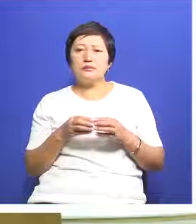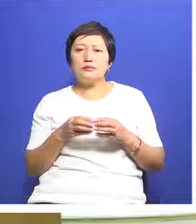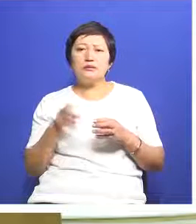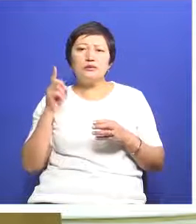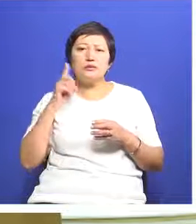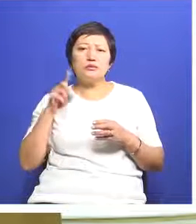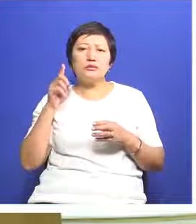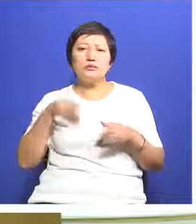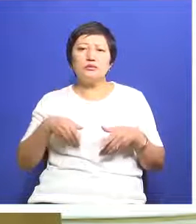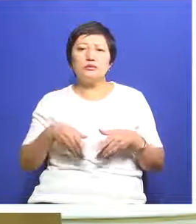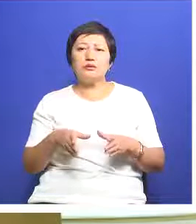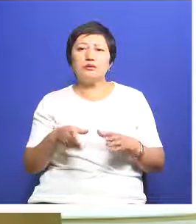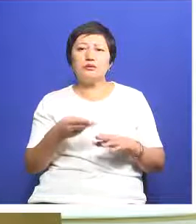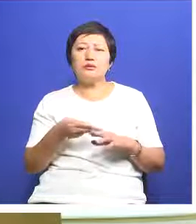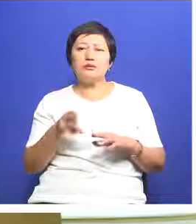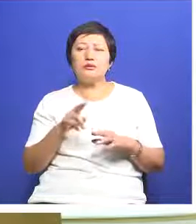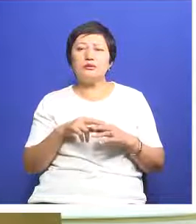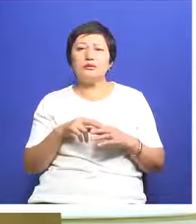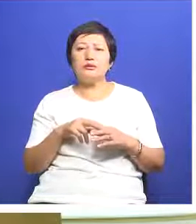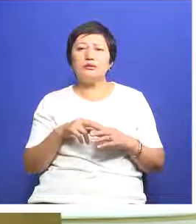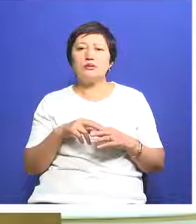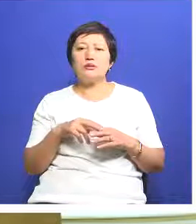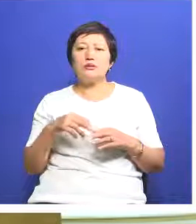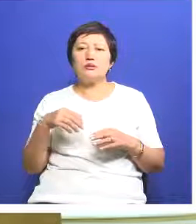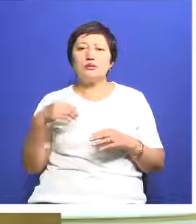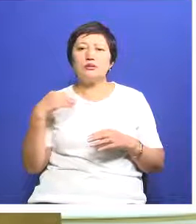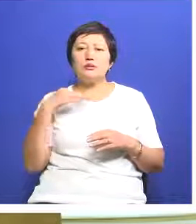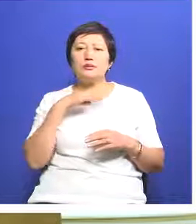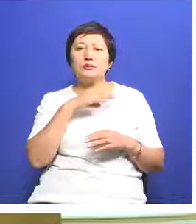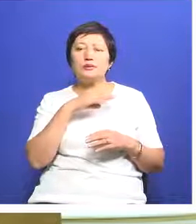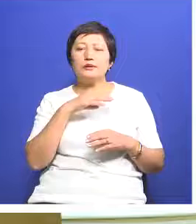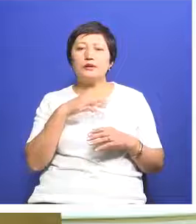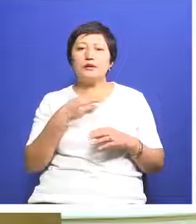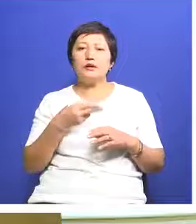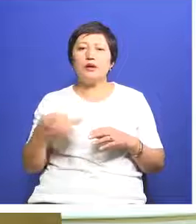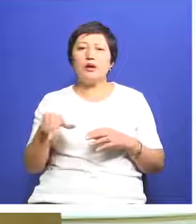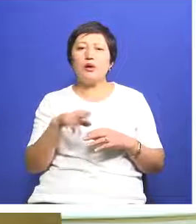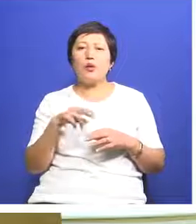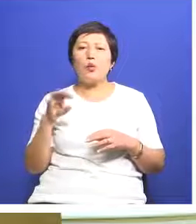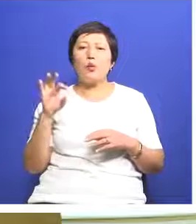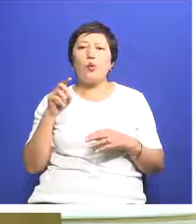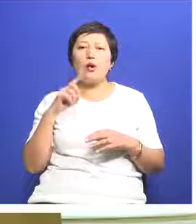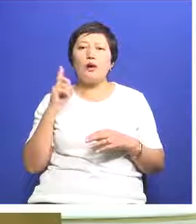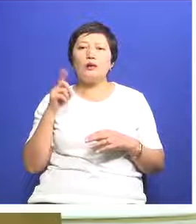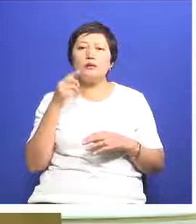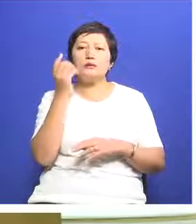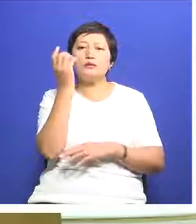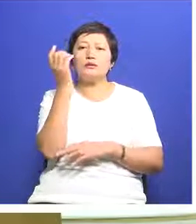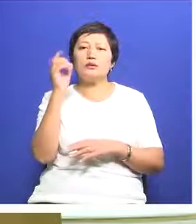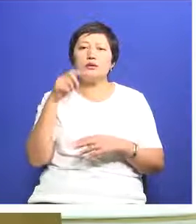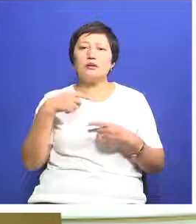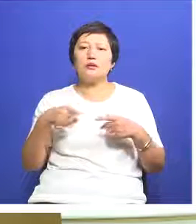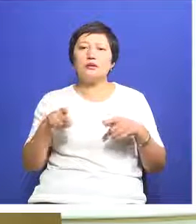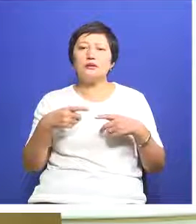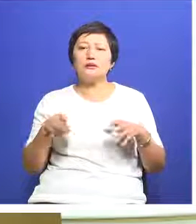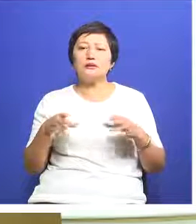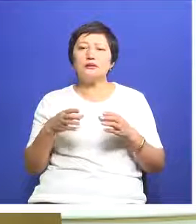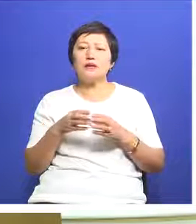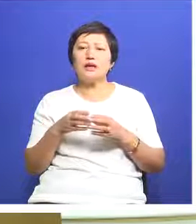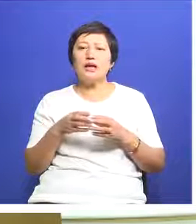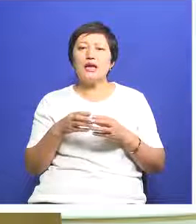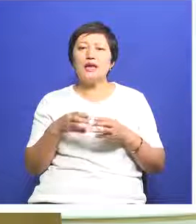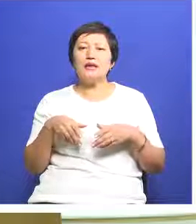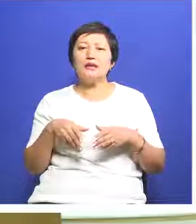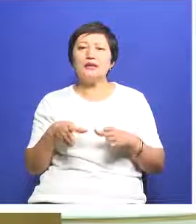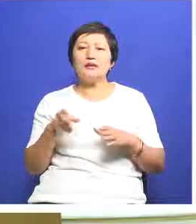су трассасынан келген суды көбіне бізде жаңағы көгалдандыруға, жаңағы басқа да нелерге тегіншіл